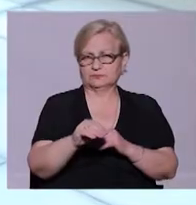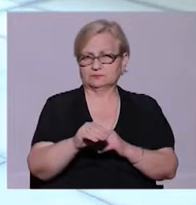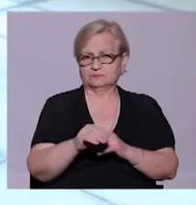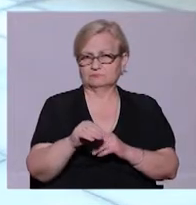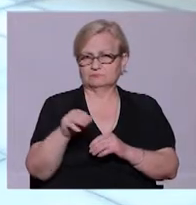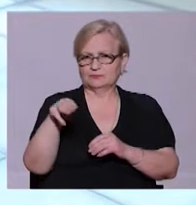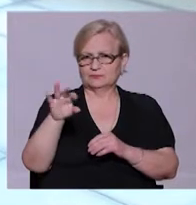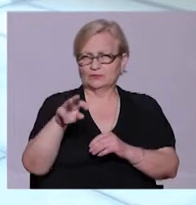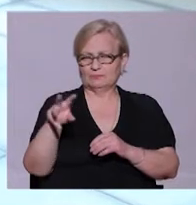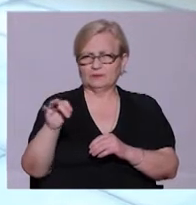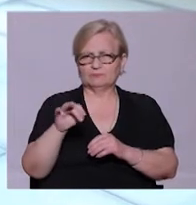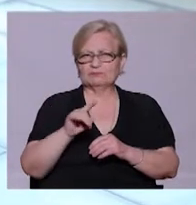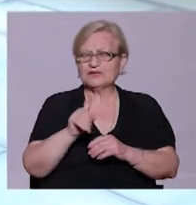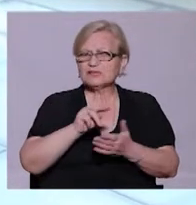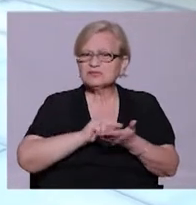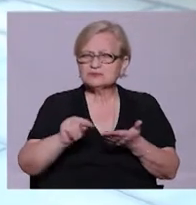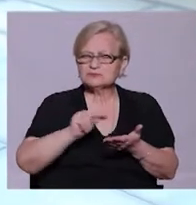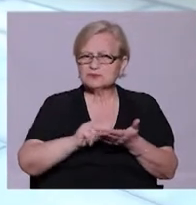ტომი, რა წერე წერილებში?